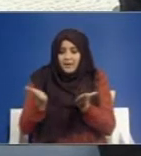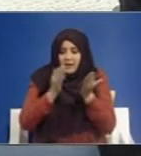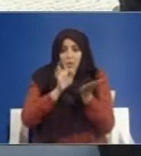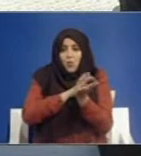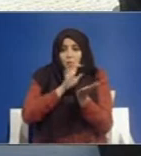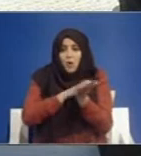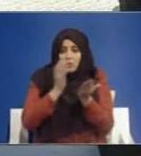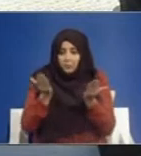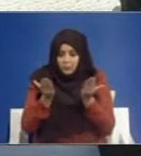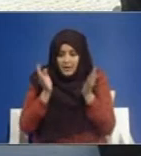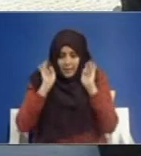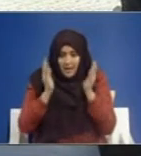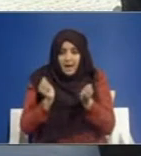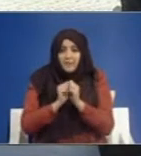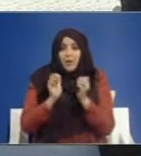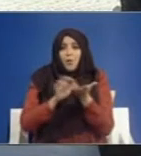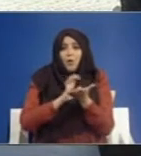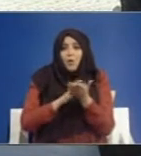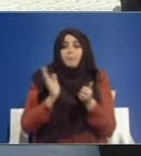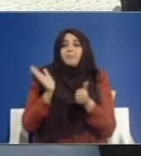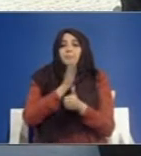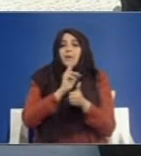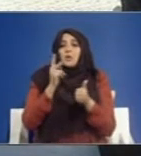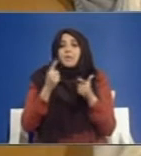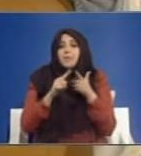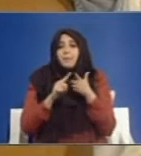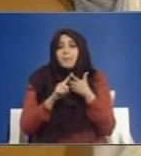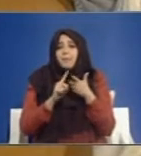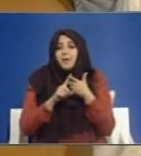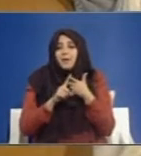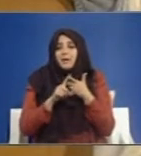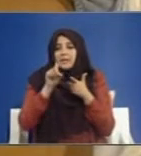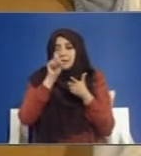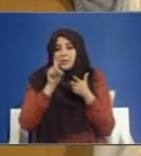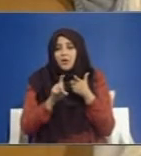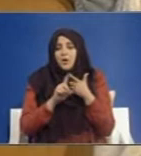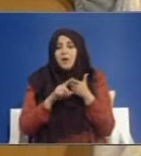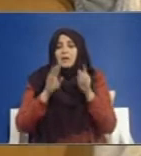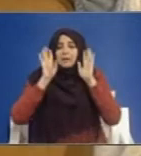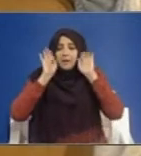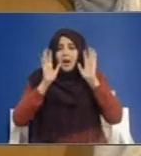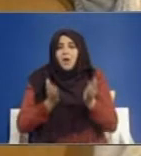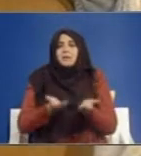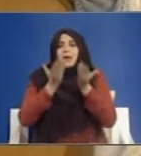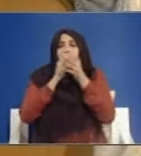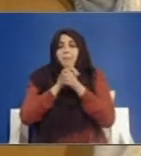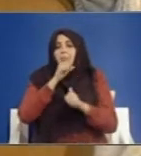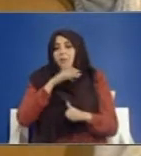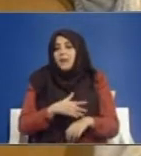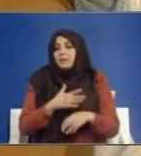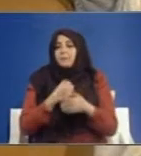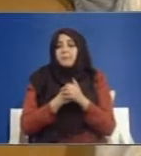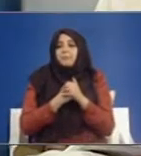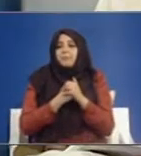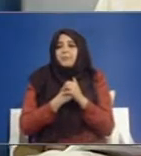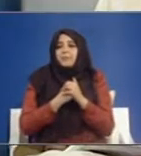إيه؟ وسؤال ثاني، الصلاة على الرسول عليه الصلاة والسلام، صلى الله عليه وسلم، عليه الصلاة والسلام، أن